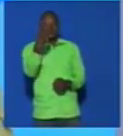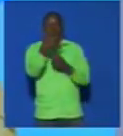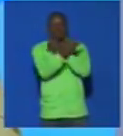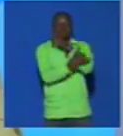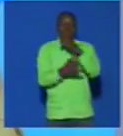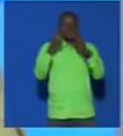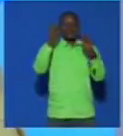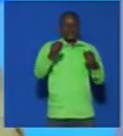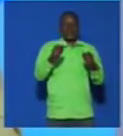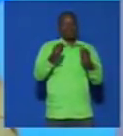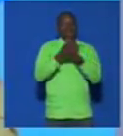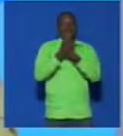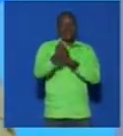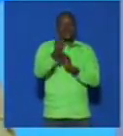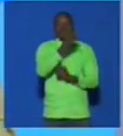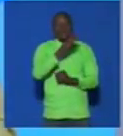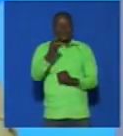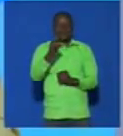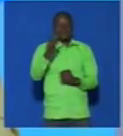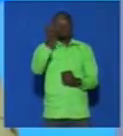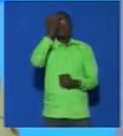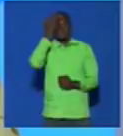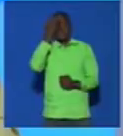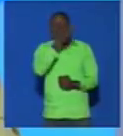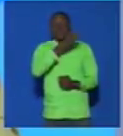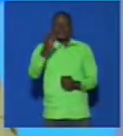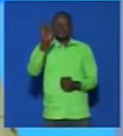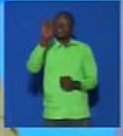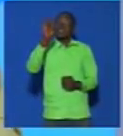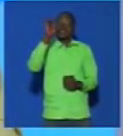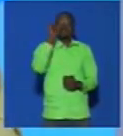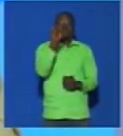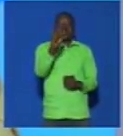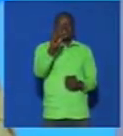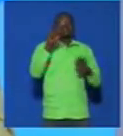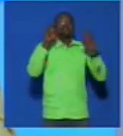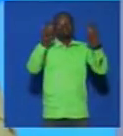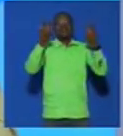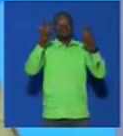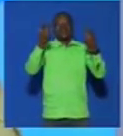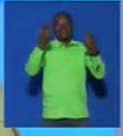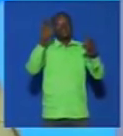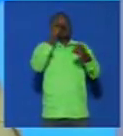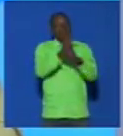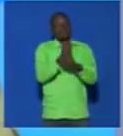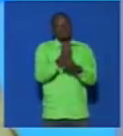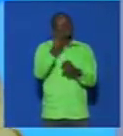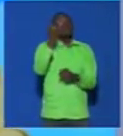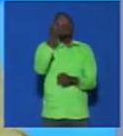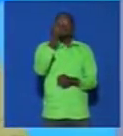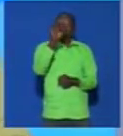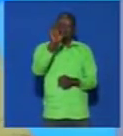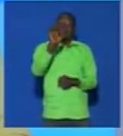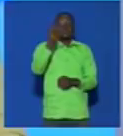se qualifier c'est le burkina et l'angola vous savez que le burkina avec ses 7 points en cas de victoire au bouquet dans vous avez dit si le public ne